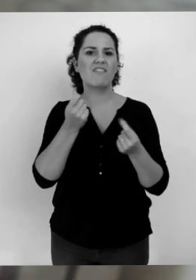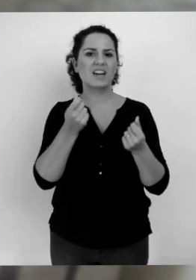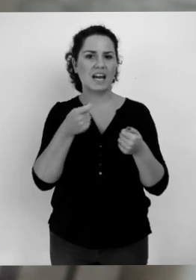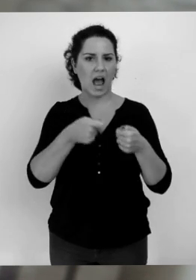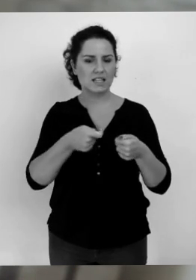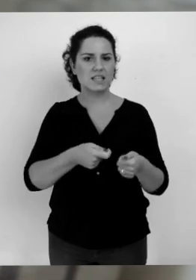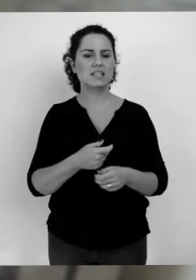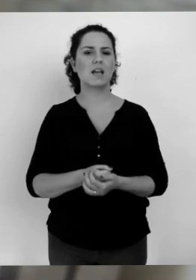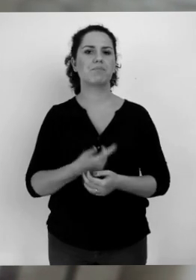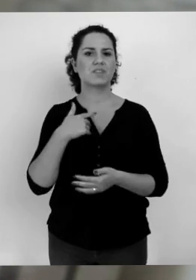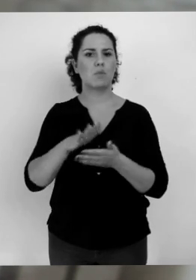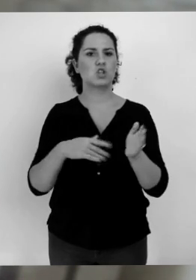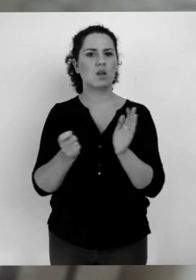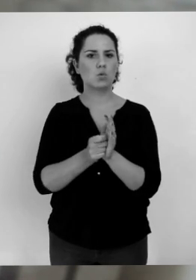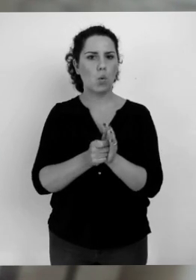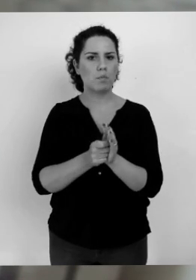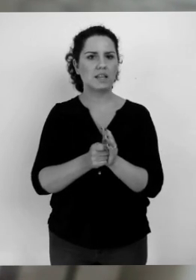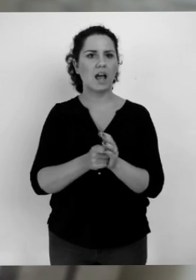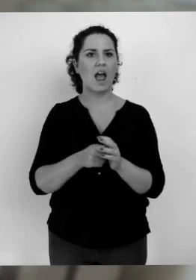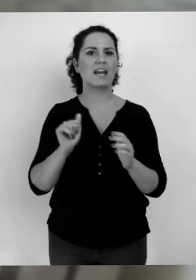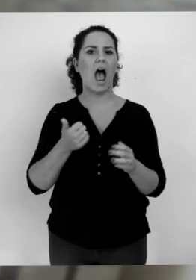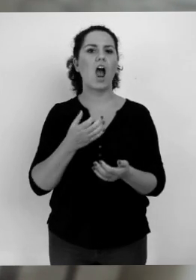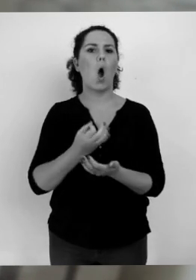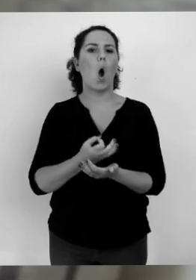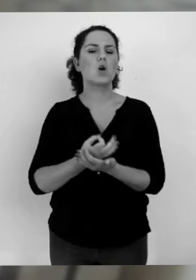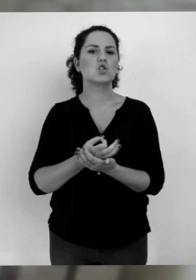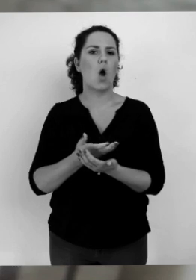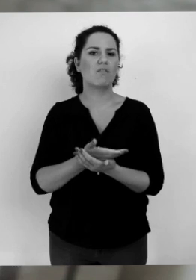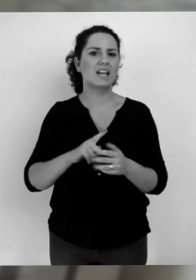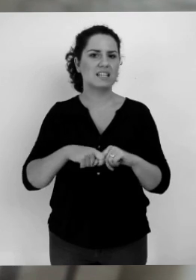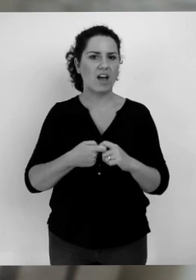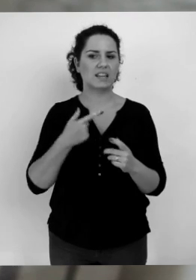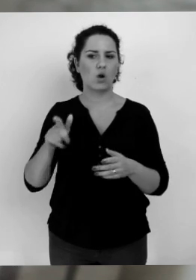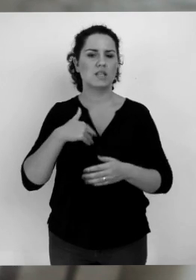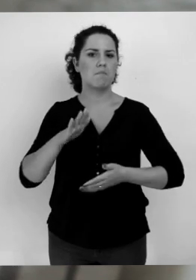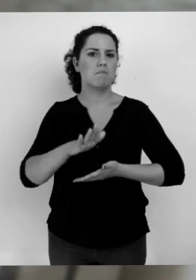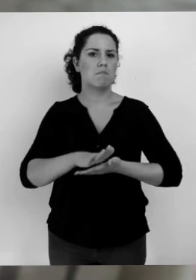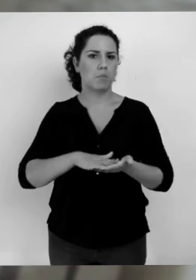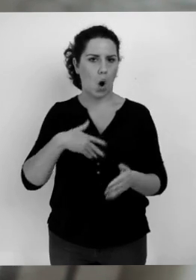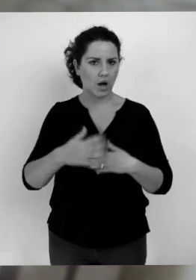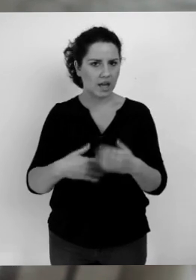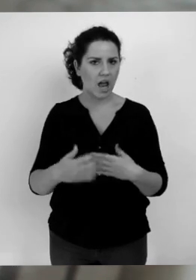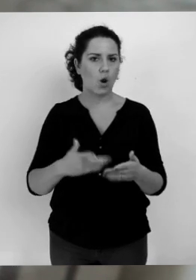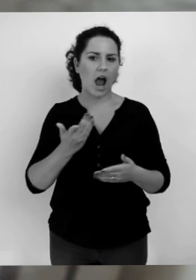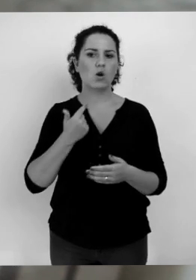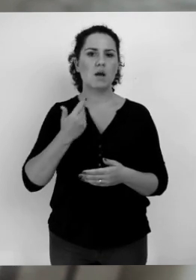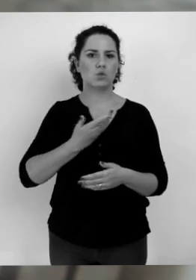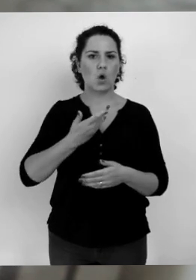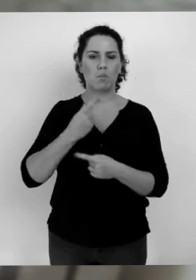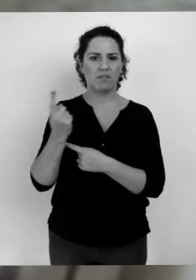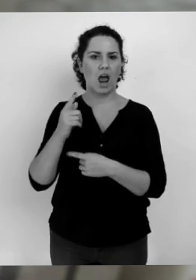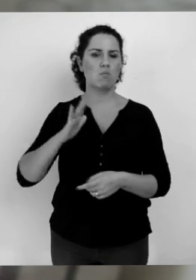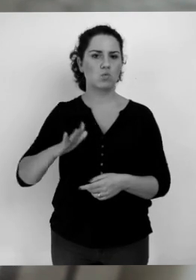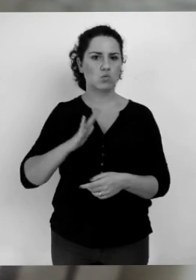finansijski. Zapisala da sam kupila na osnovni, da bih pokrenula i onda kako sam odobivala mušterje